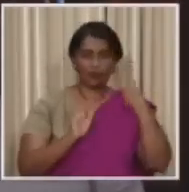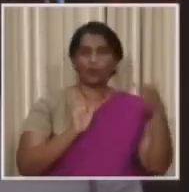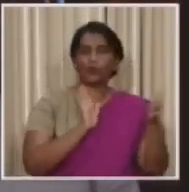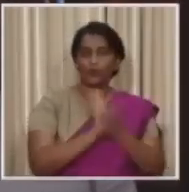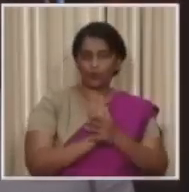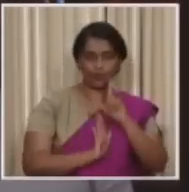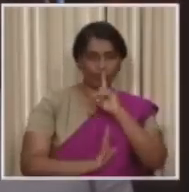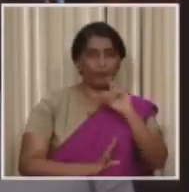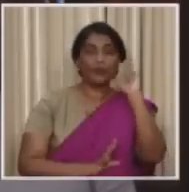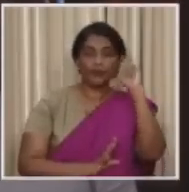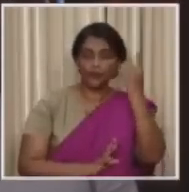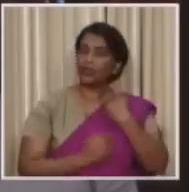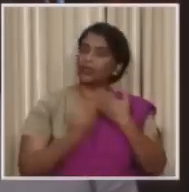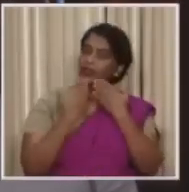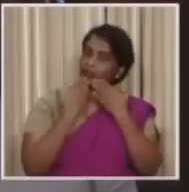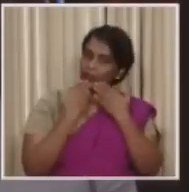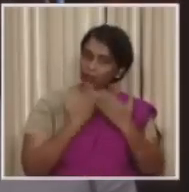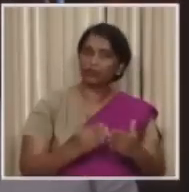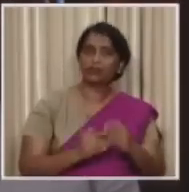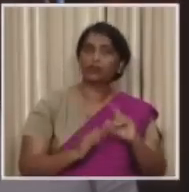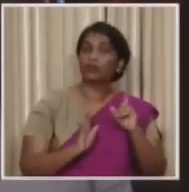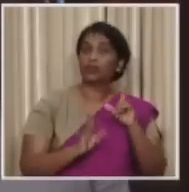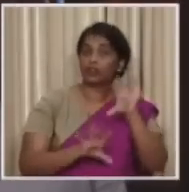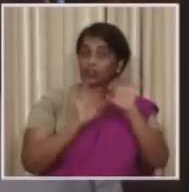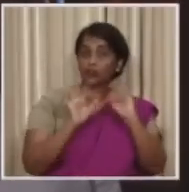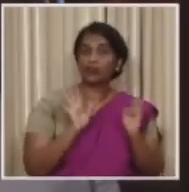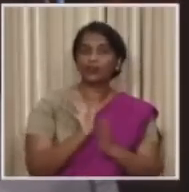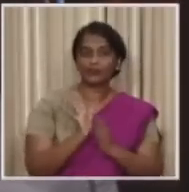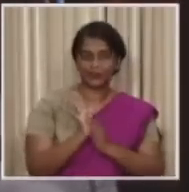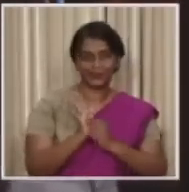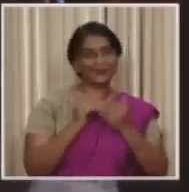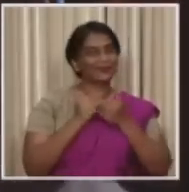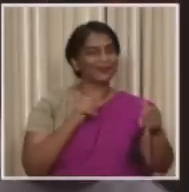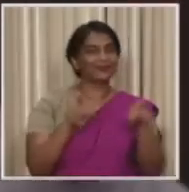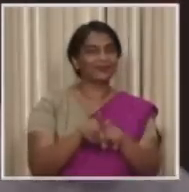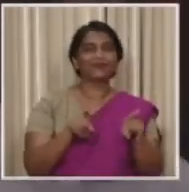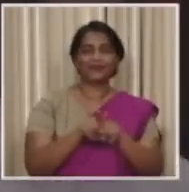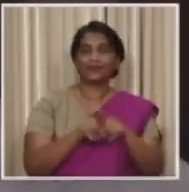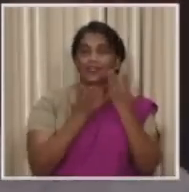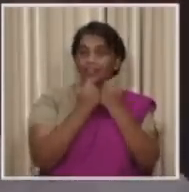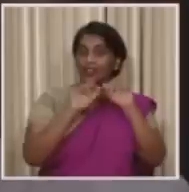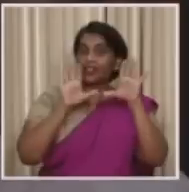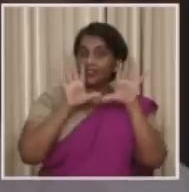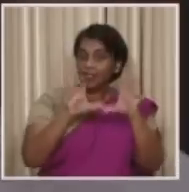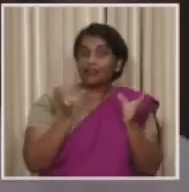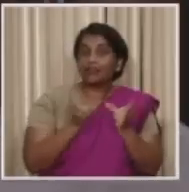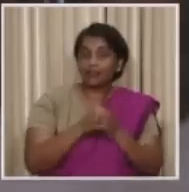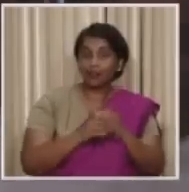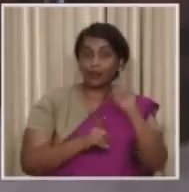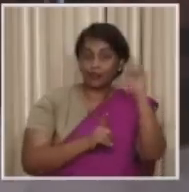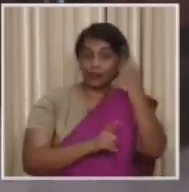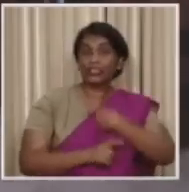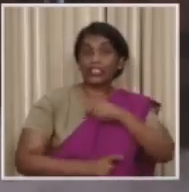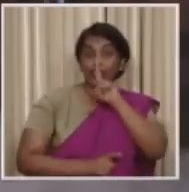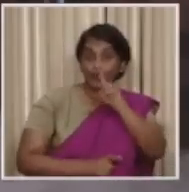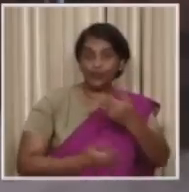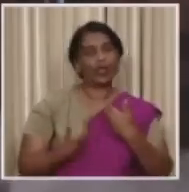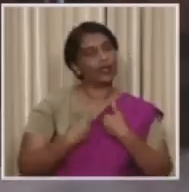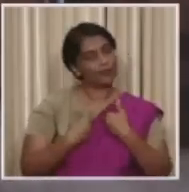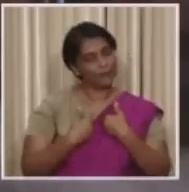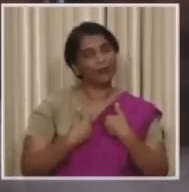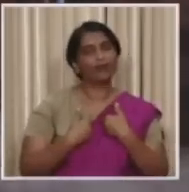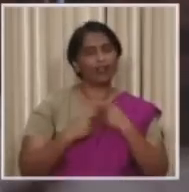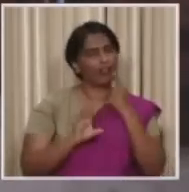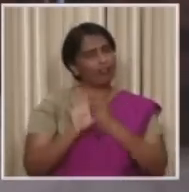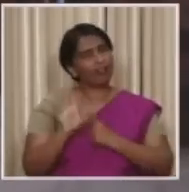ini, terus palemim suhuti bandu ini, mereka karak sa, tayring karak sa bawa patkiri, muka deh, dahadin aja kandang ini dia muli mereka ilim kari api. Aur udah